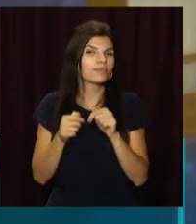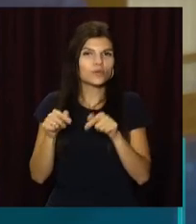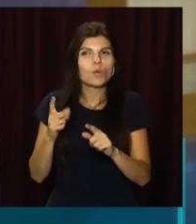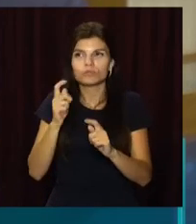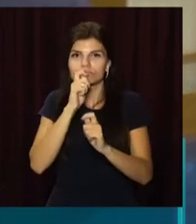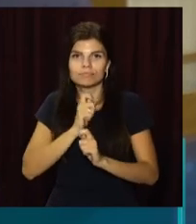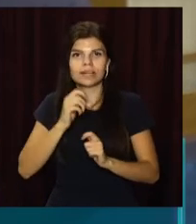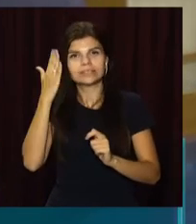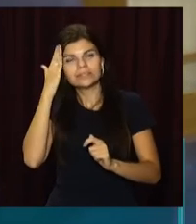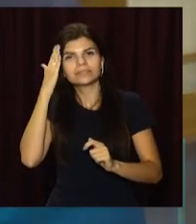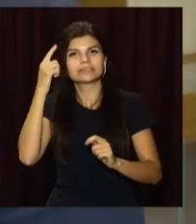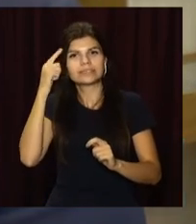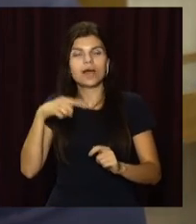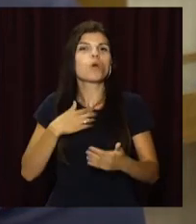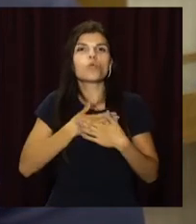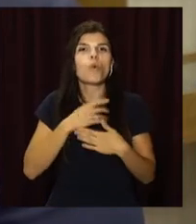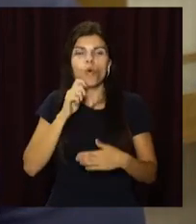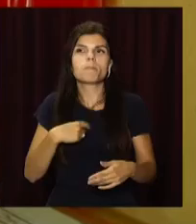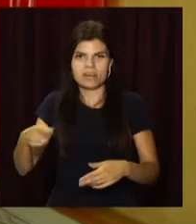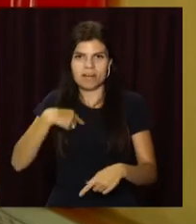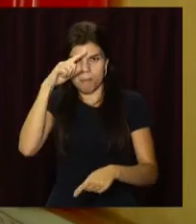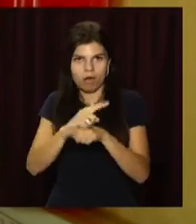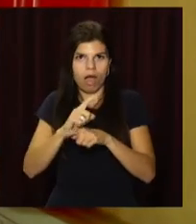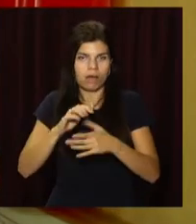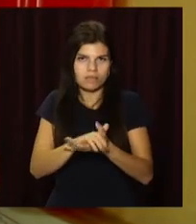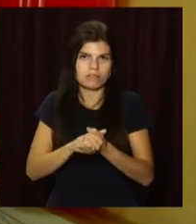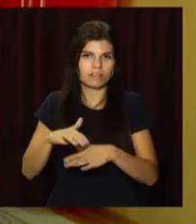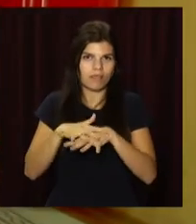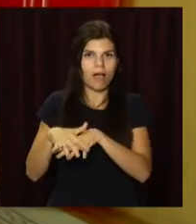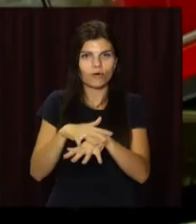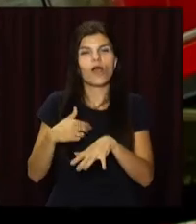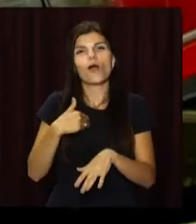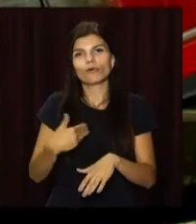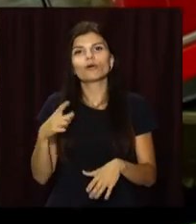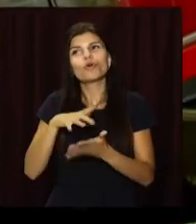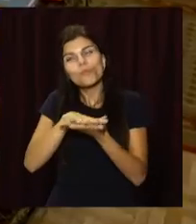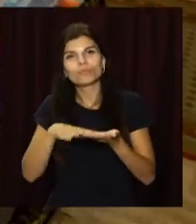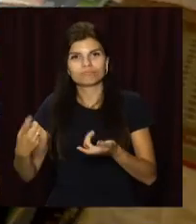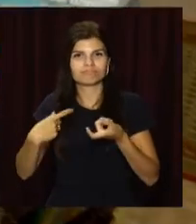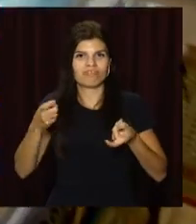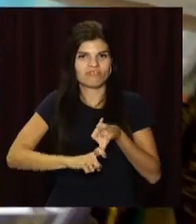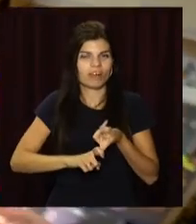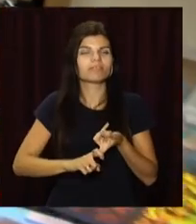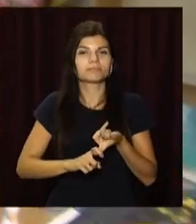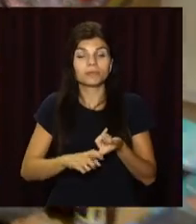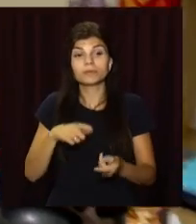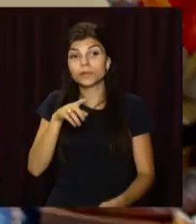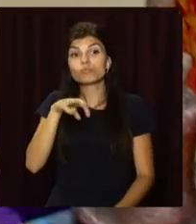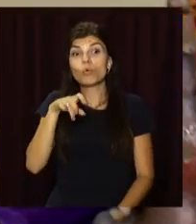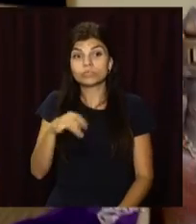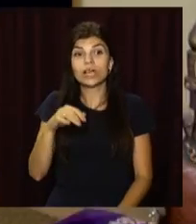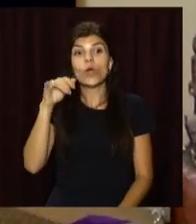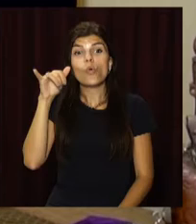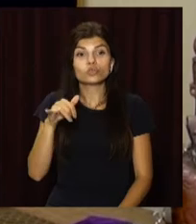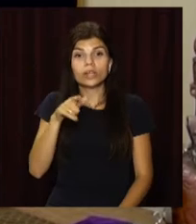мы любим Украину, мы братские народы. И нам хотелось бы, чтобы наше сотрудничество дальше продолжалось. У музеї училища зберігається все,